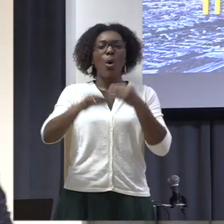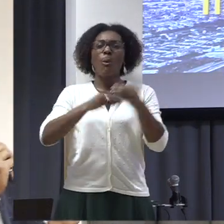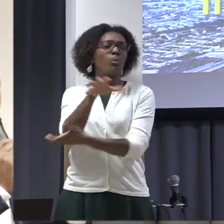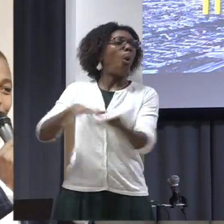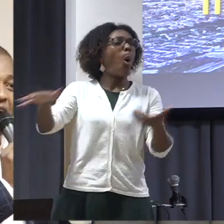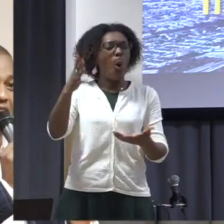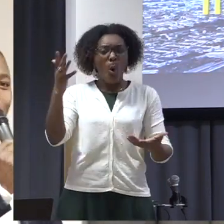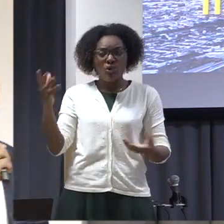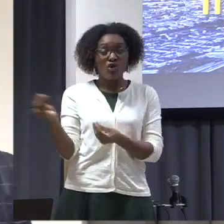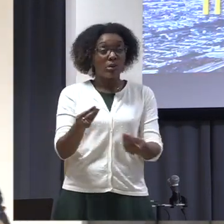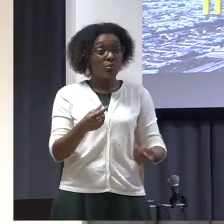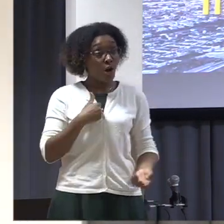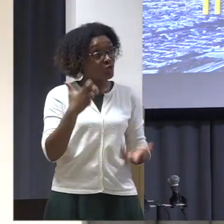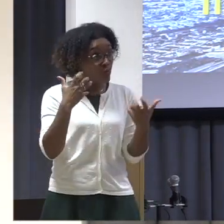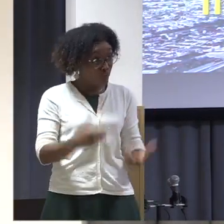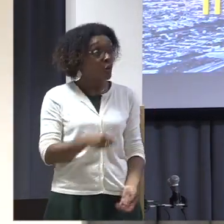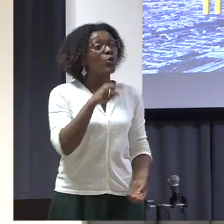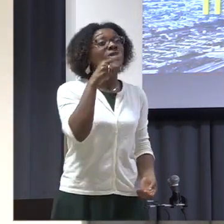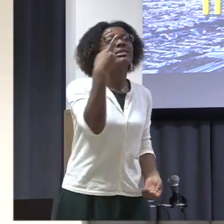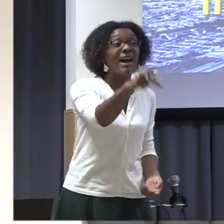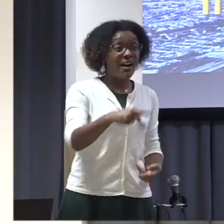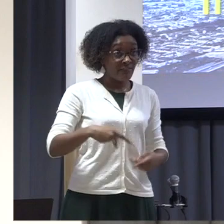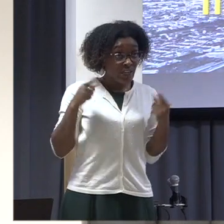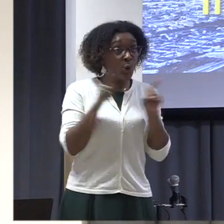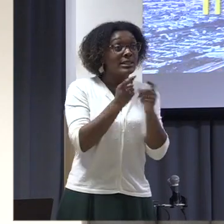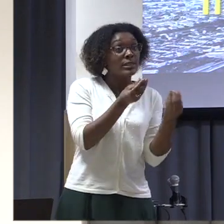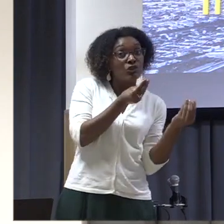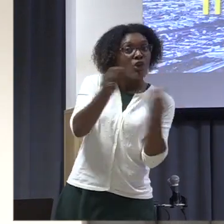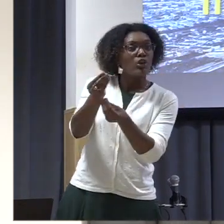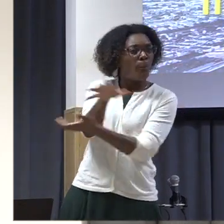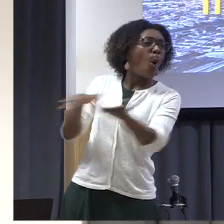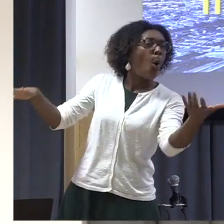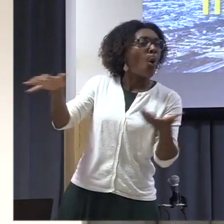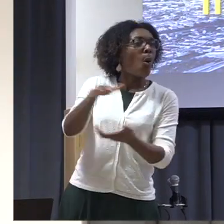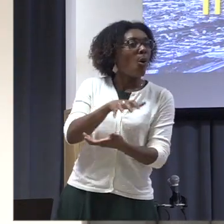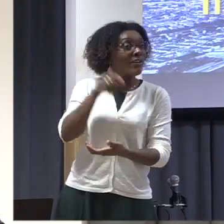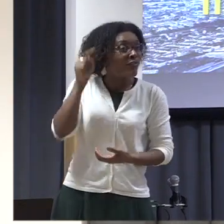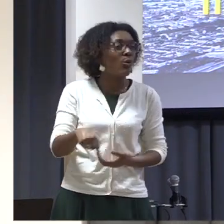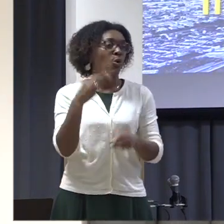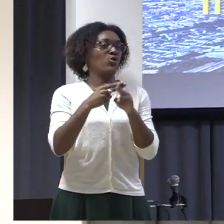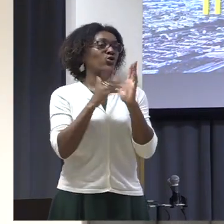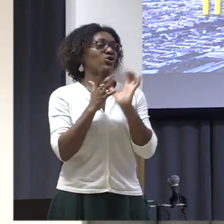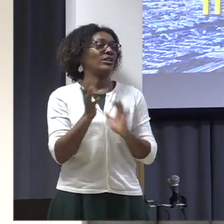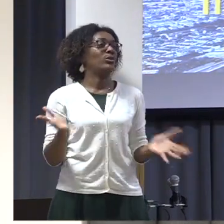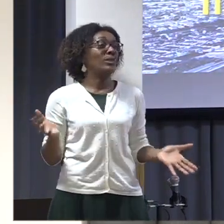vie soit accusé de bouleversements cette année au nom de jésus ah ah